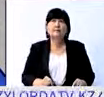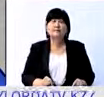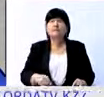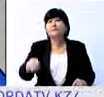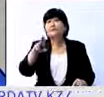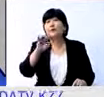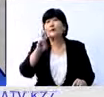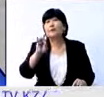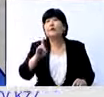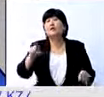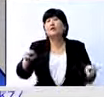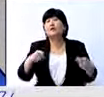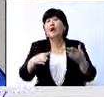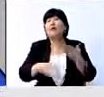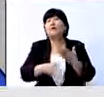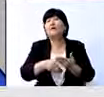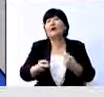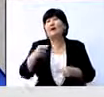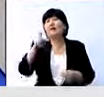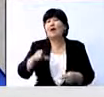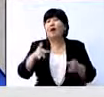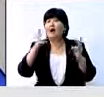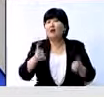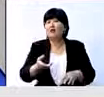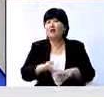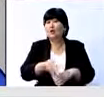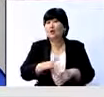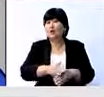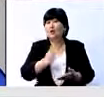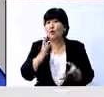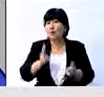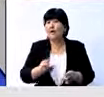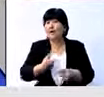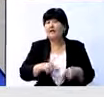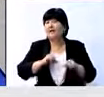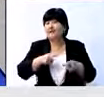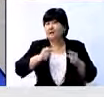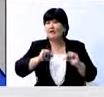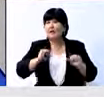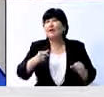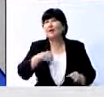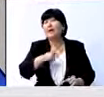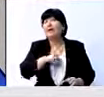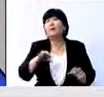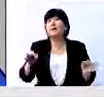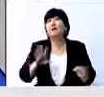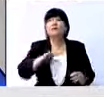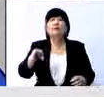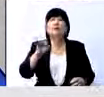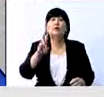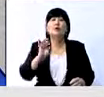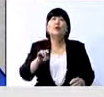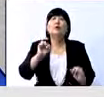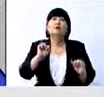Доноры помогают возвращать в жизнь человека, оказавшегося в тяжелом состоянии. Это настоящие герои. Но я сам никогда не был донором.